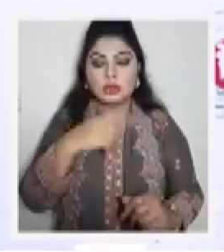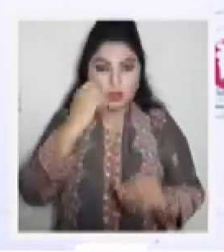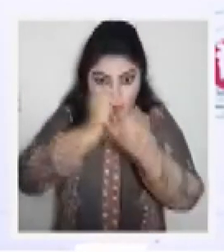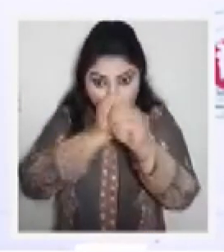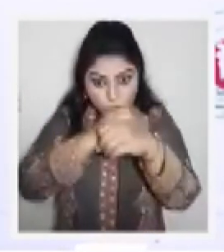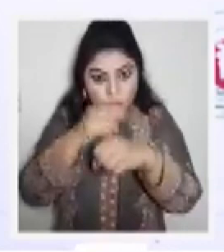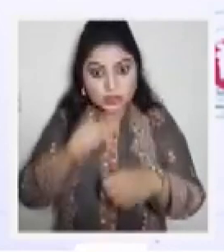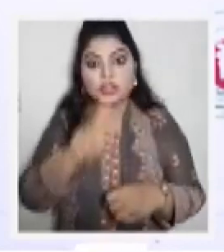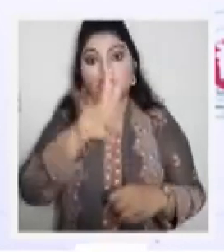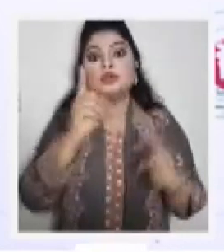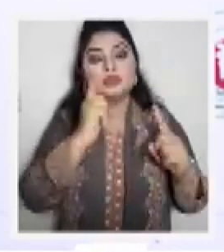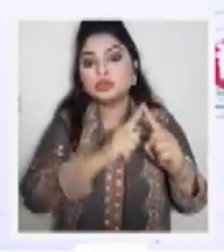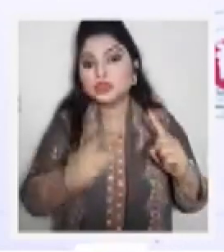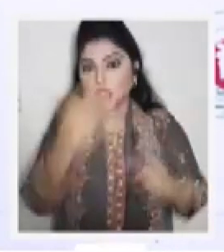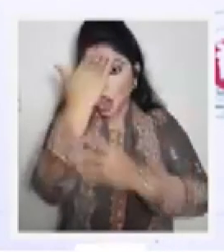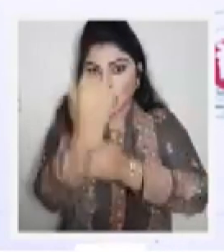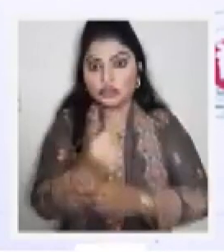এ পর্যন্ত নমুনা পরীক্ষা হয়েছে